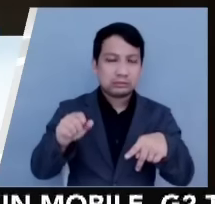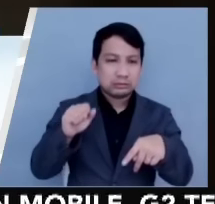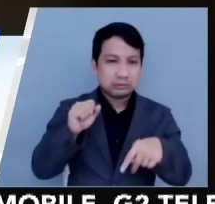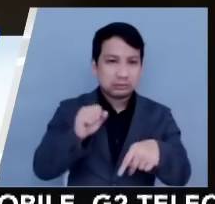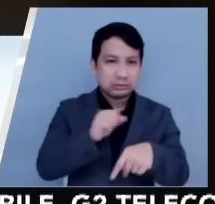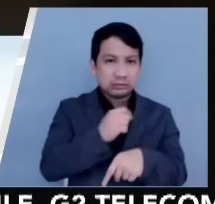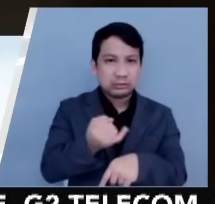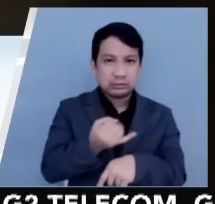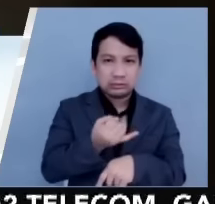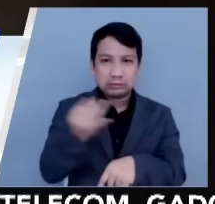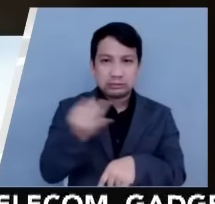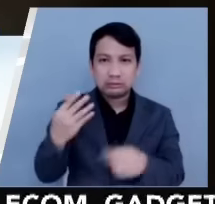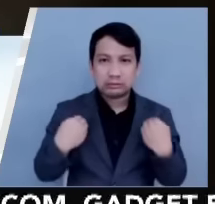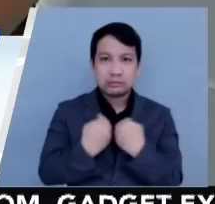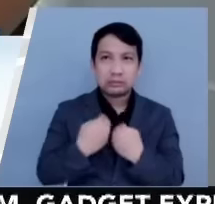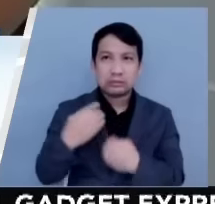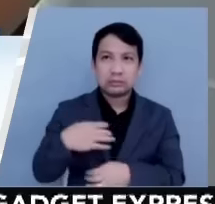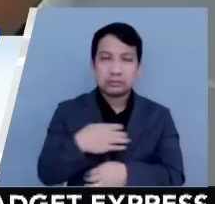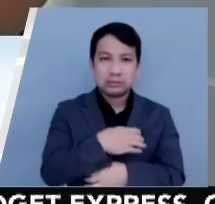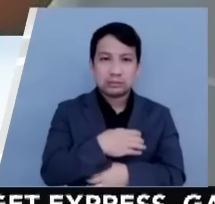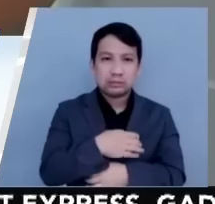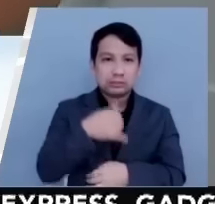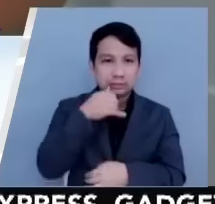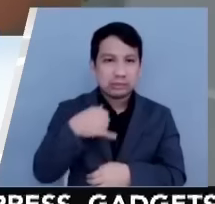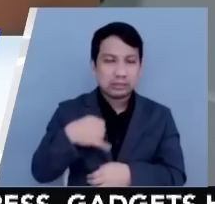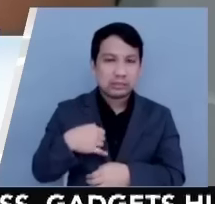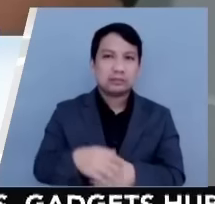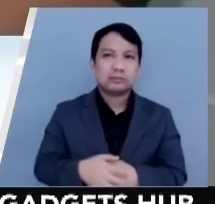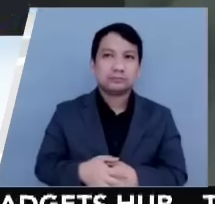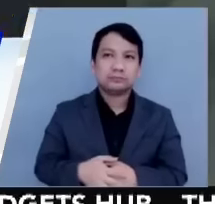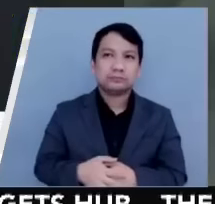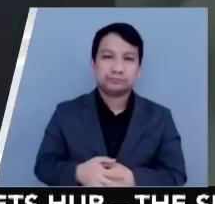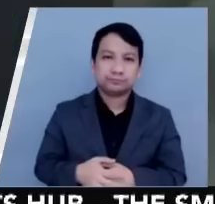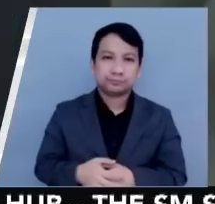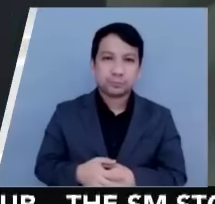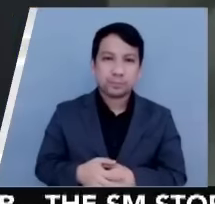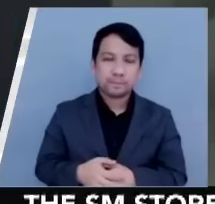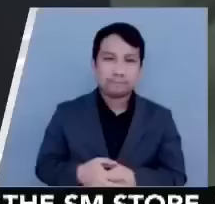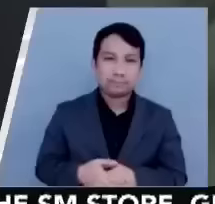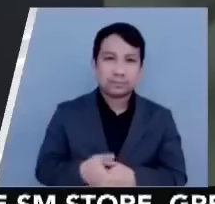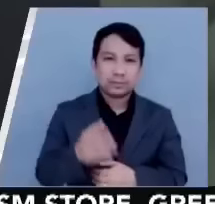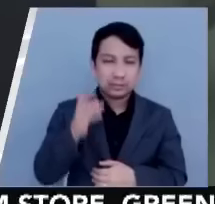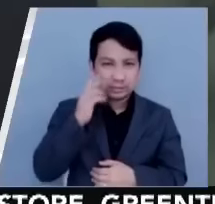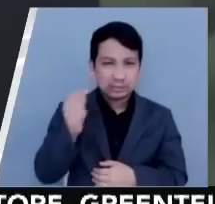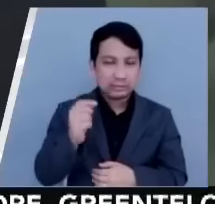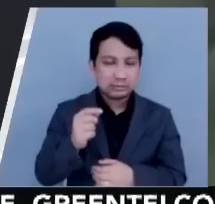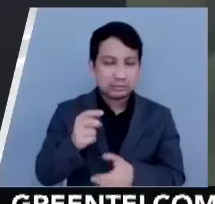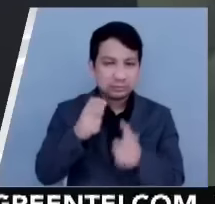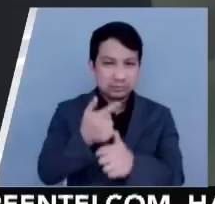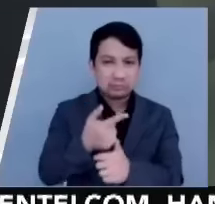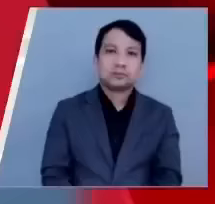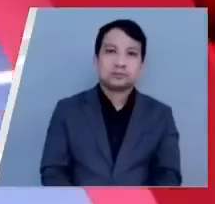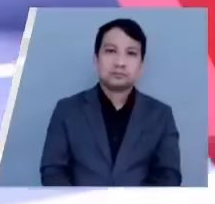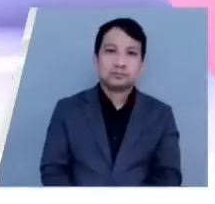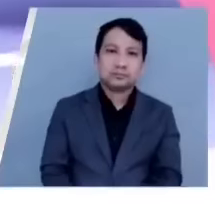miyembro ng Kamara at sa Kongreso kahapon. Para sa GMA Integrated News, Rafi Tima Nakatutok, 24 Oras.